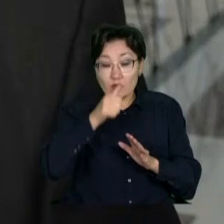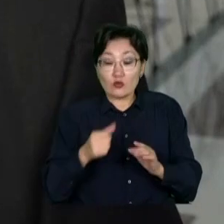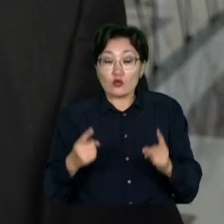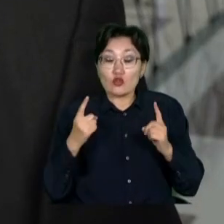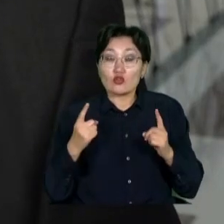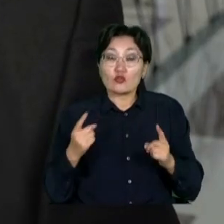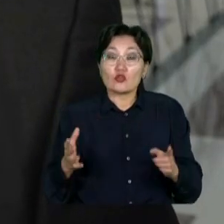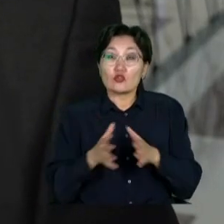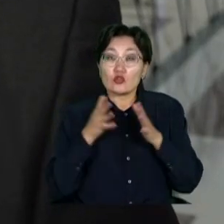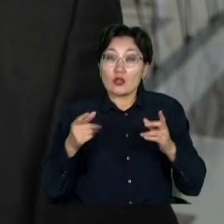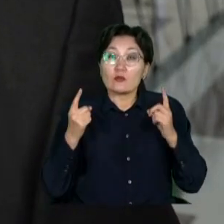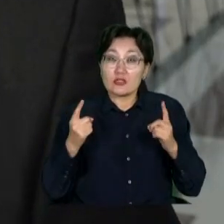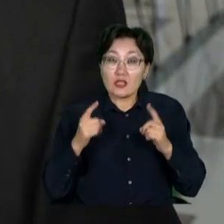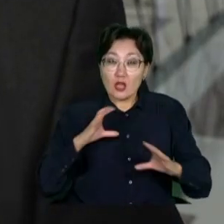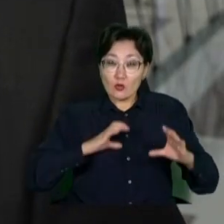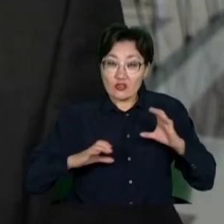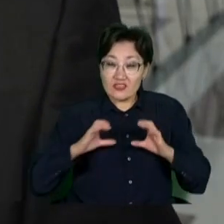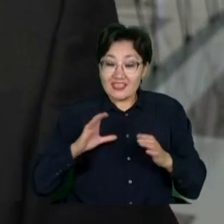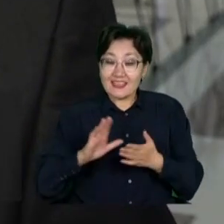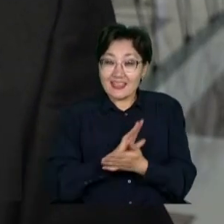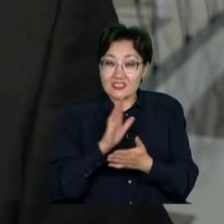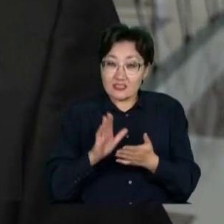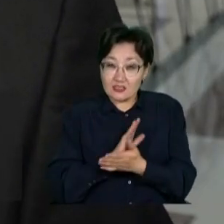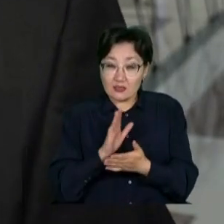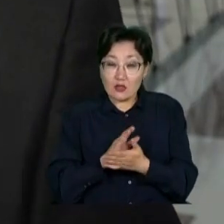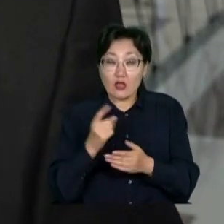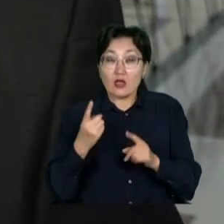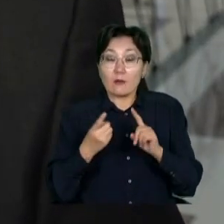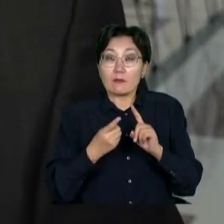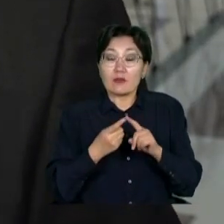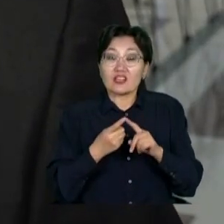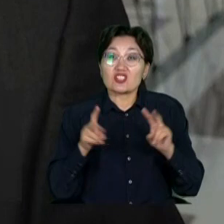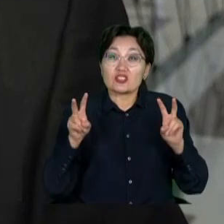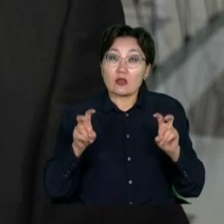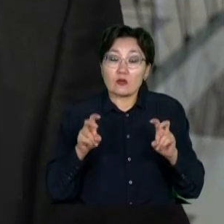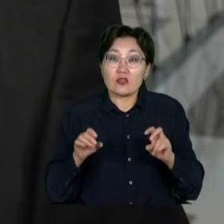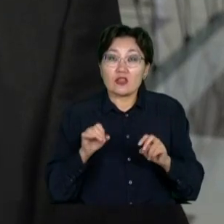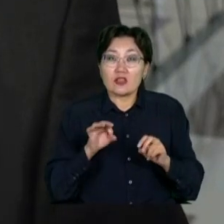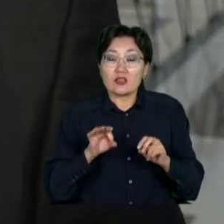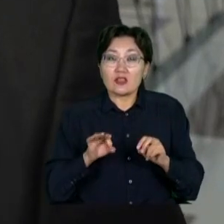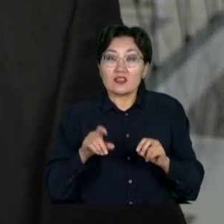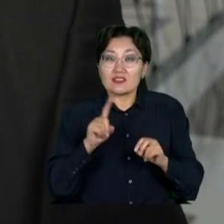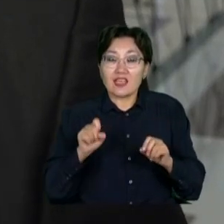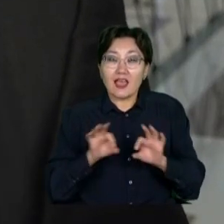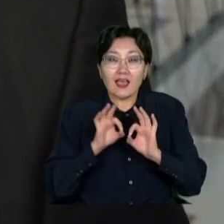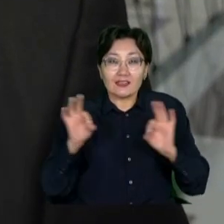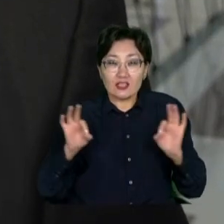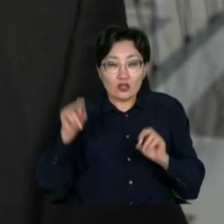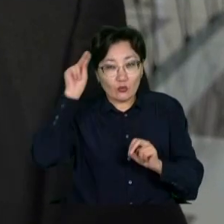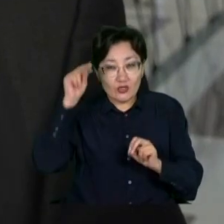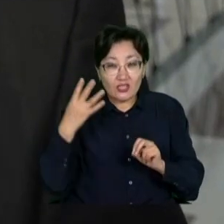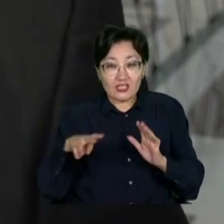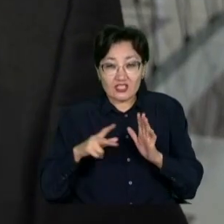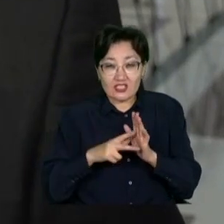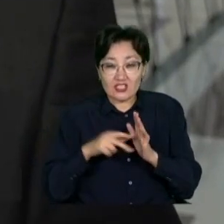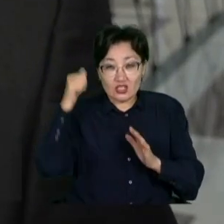мерейтой. Университеттік газетке бірінші аты орысша болатын «За отличную учебу» 48 жылы шыққан газет